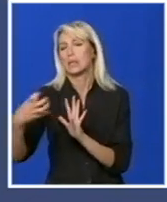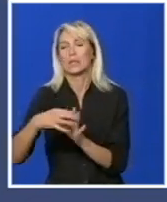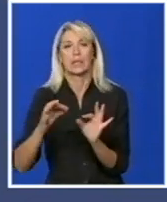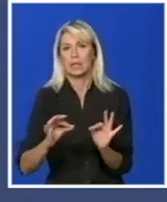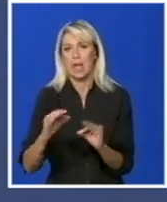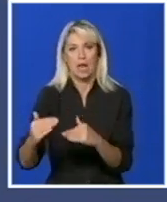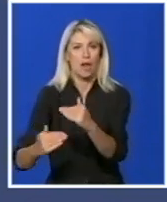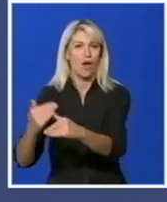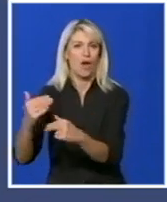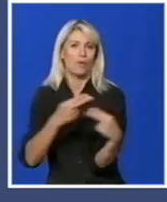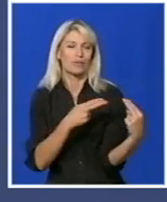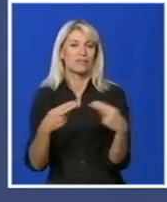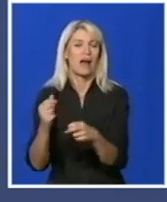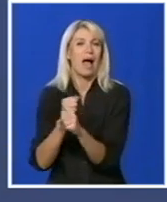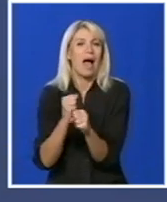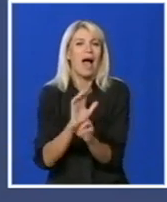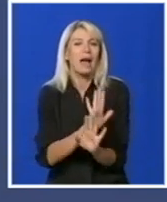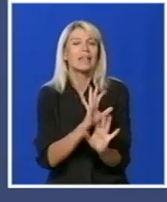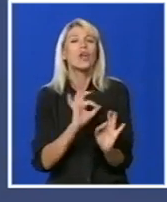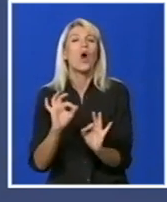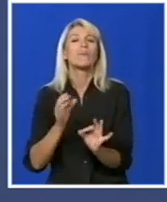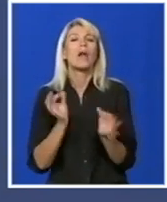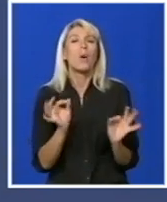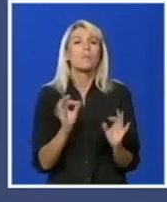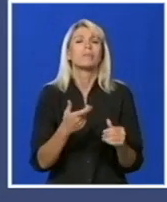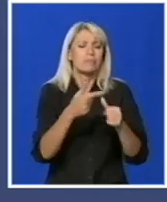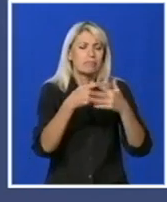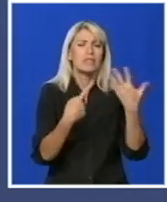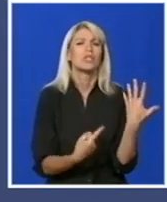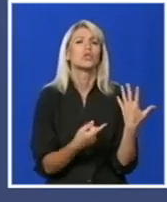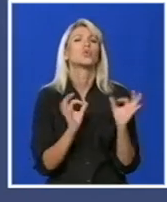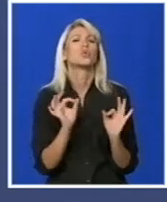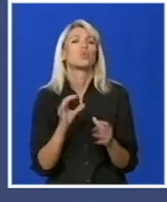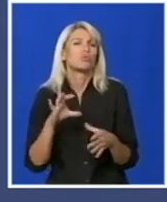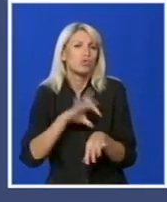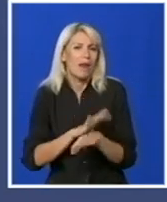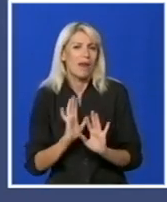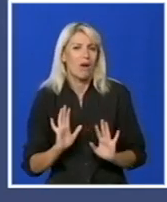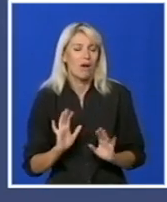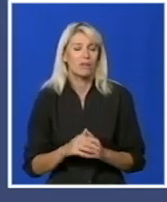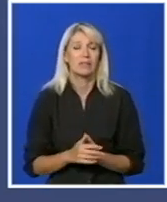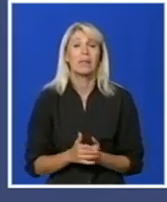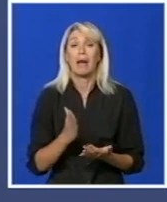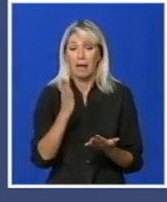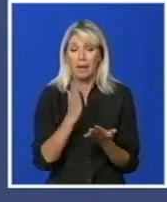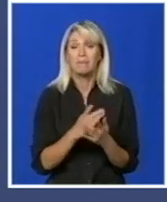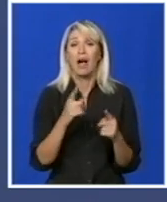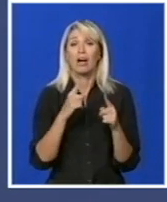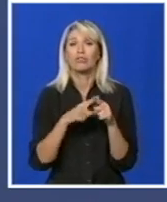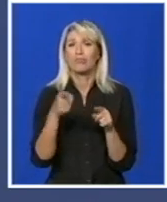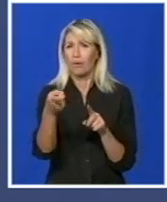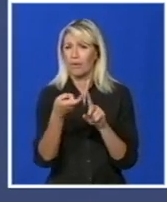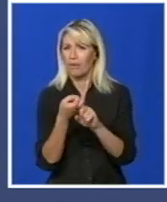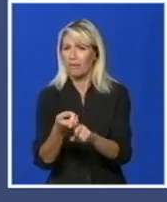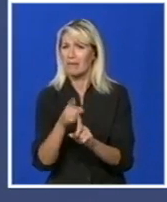dalje periode u tokom ove i naravno sledeće godine. To je ono što je veoma bitno i važno. Upravo vezano za vaše